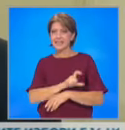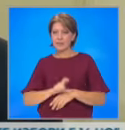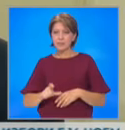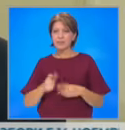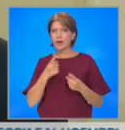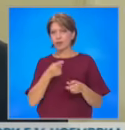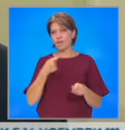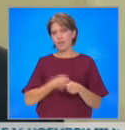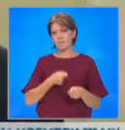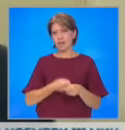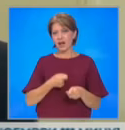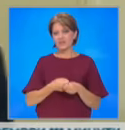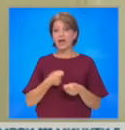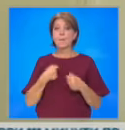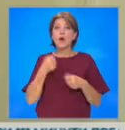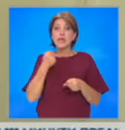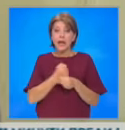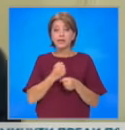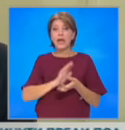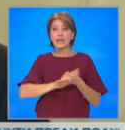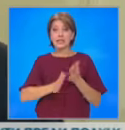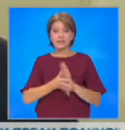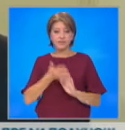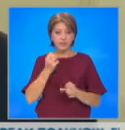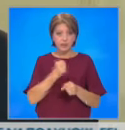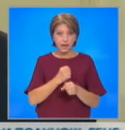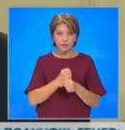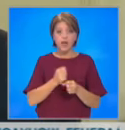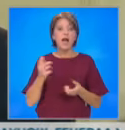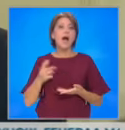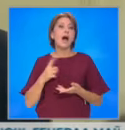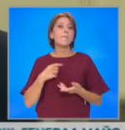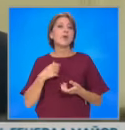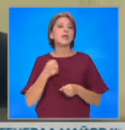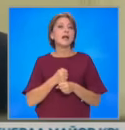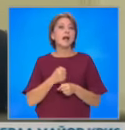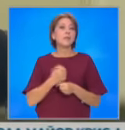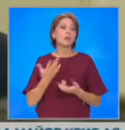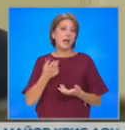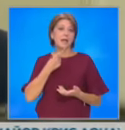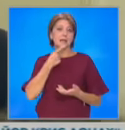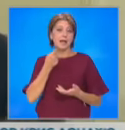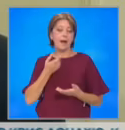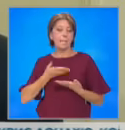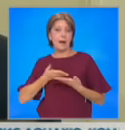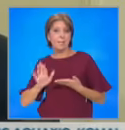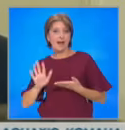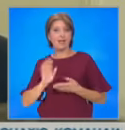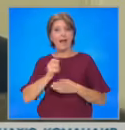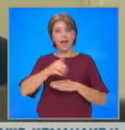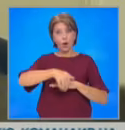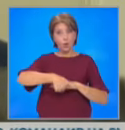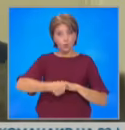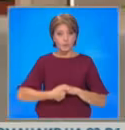партии. Моята работа е да си свършим работата. Ето мерки като тези, актуализацията на бюджета, махане на корупцията от общините, много по-важно за